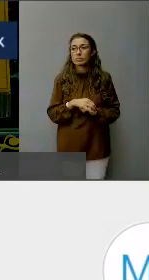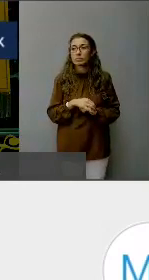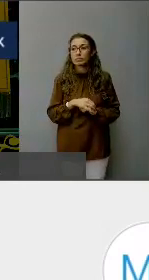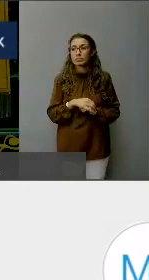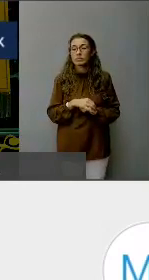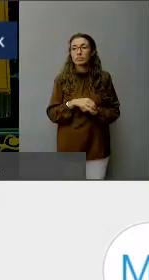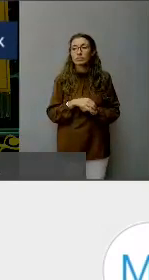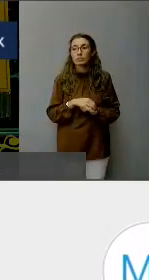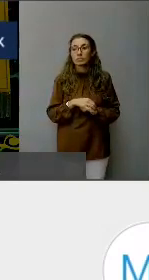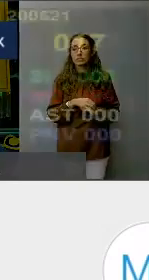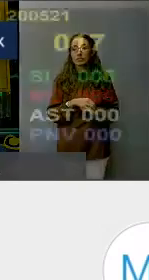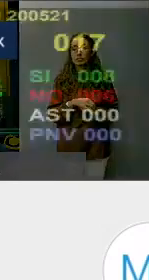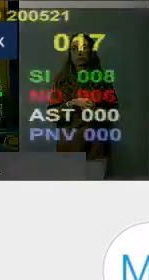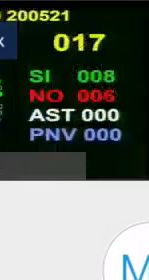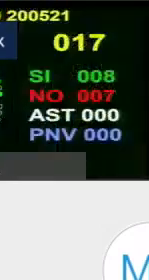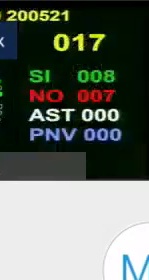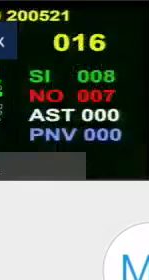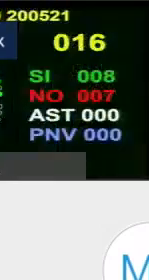si vota